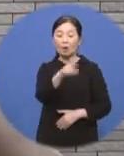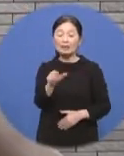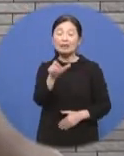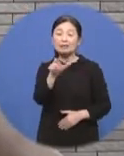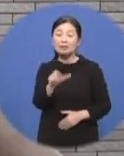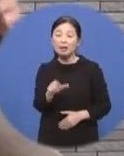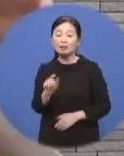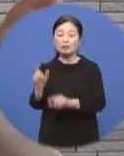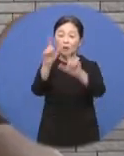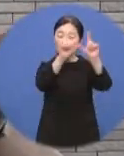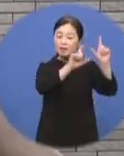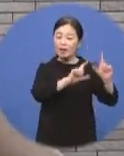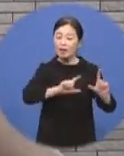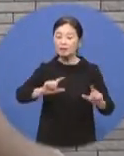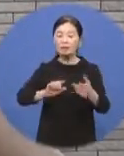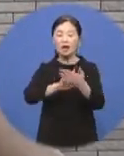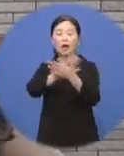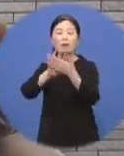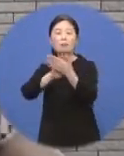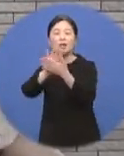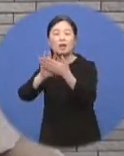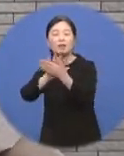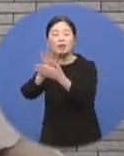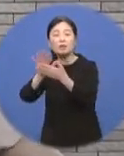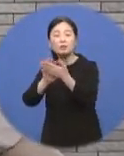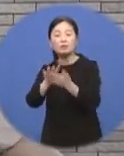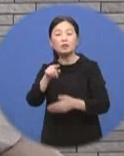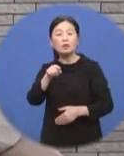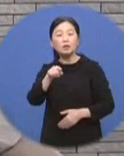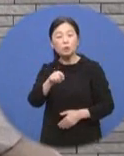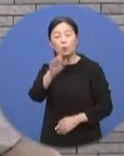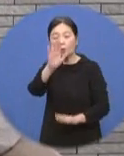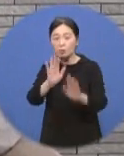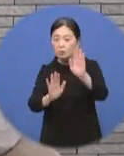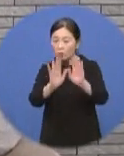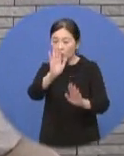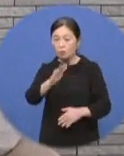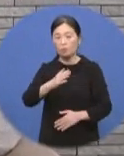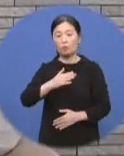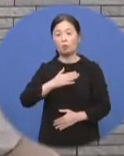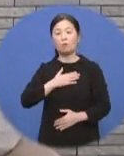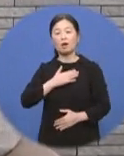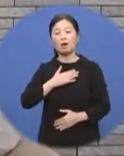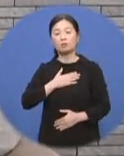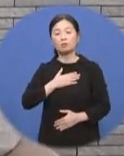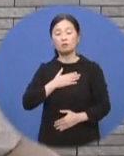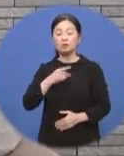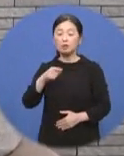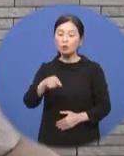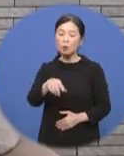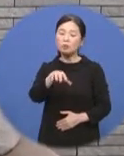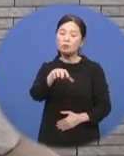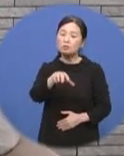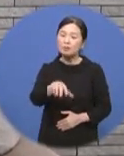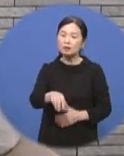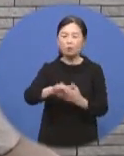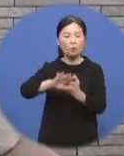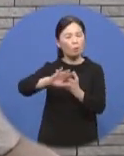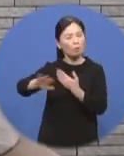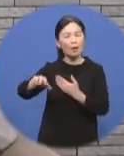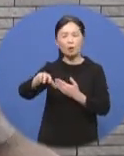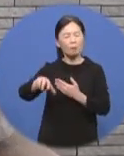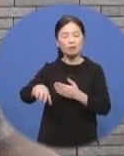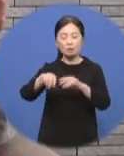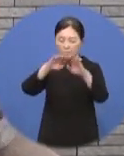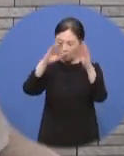て、そういうような一つのハーモニーを作ってるっていう場所っていうのは、そうある場所ではない